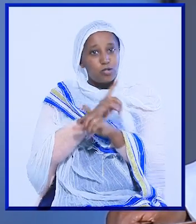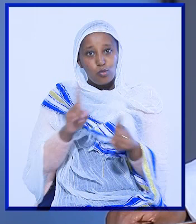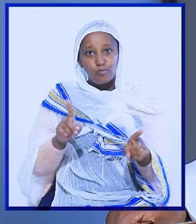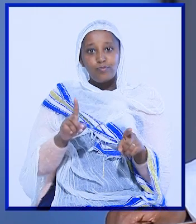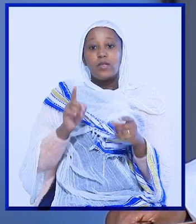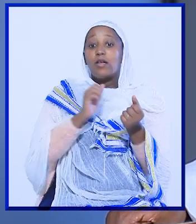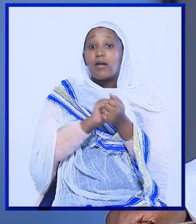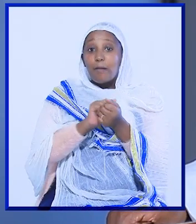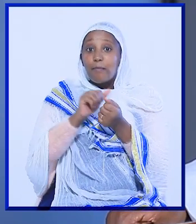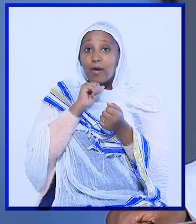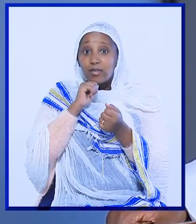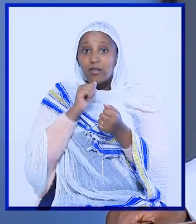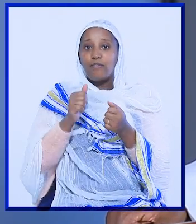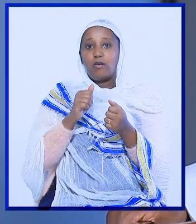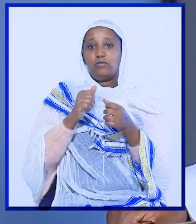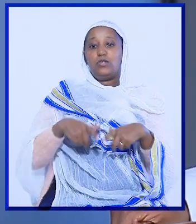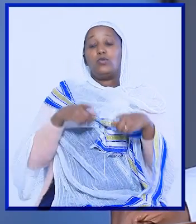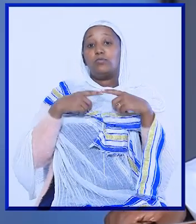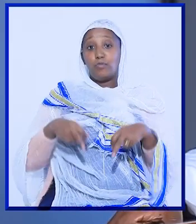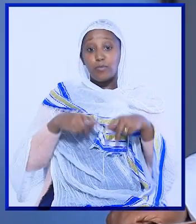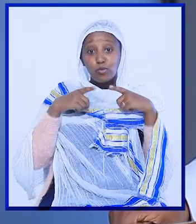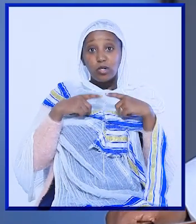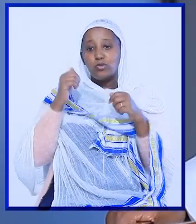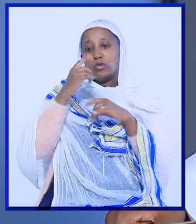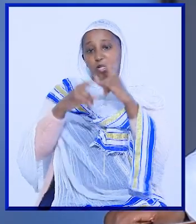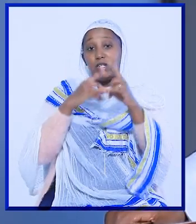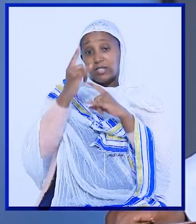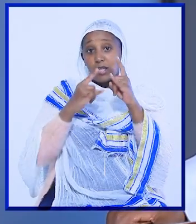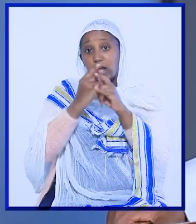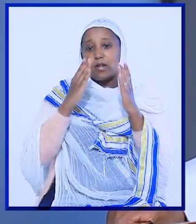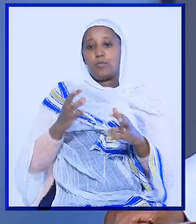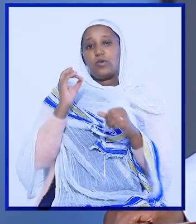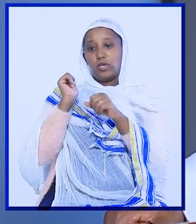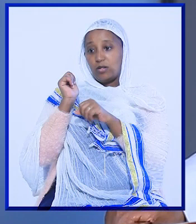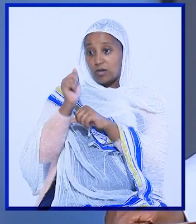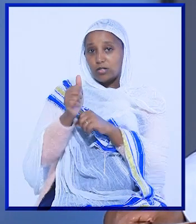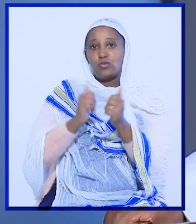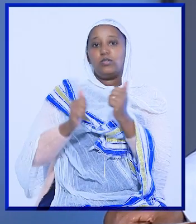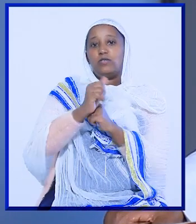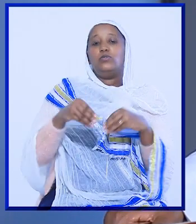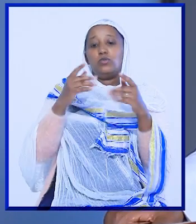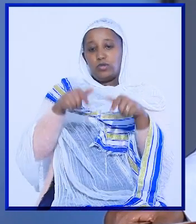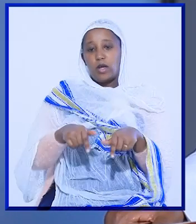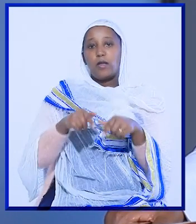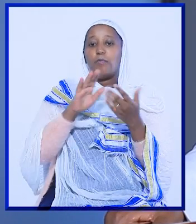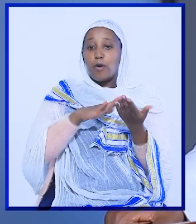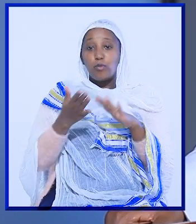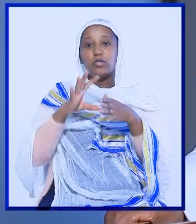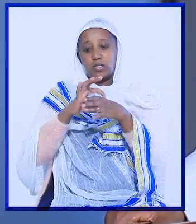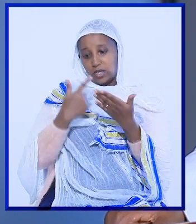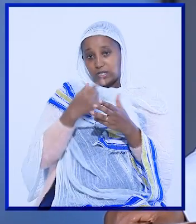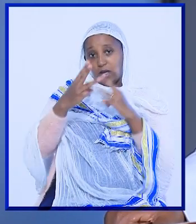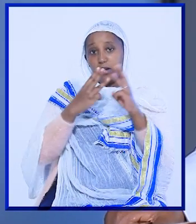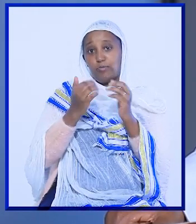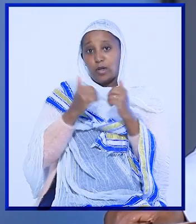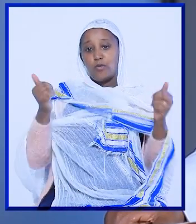ስላልሰሩ፣ የሚጠፋ ስራ ስላልሰሩ፣ ከማይጠፋ ዘር የተወለዱ ናቸው። ለዘላለማዊ ዘር ራሳቸውን አሳልፎ ስለሰጡ ዛሬም ምንም